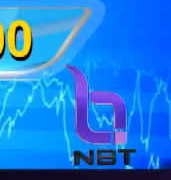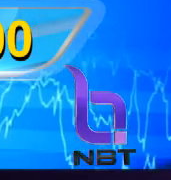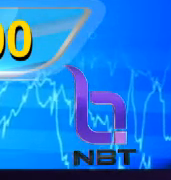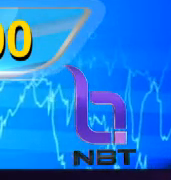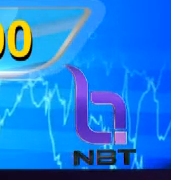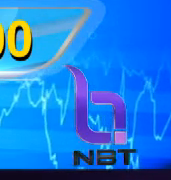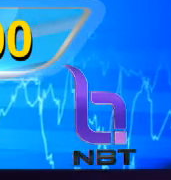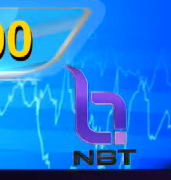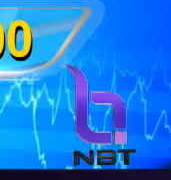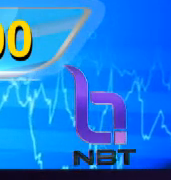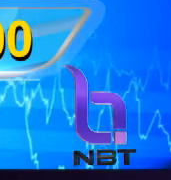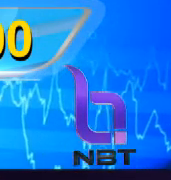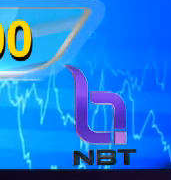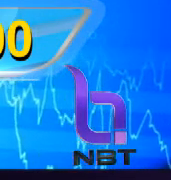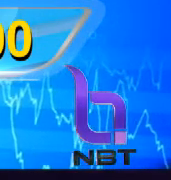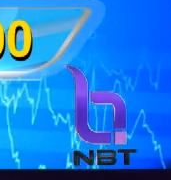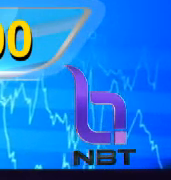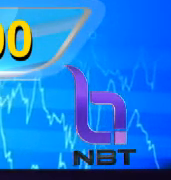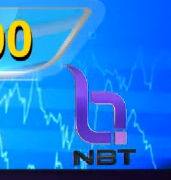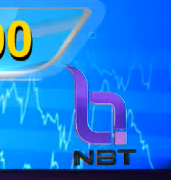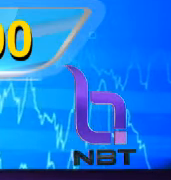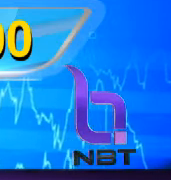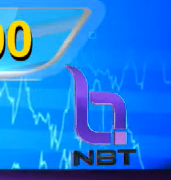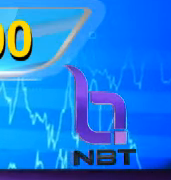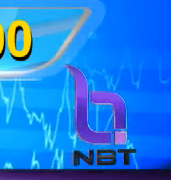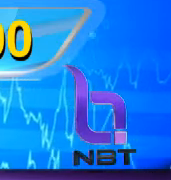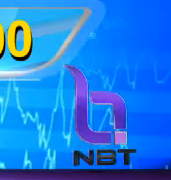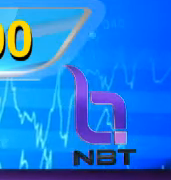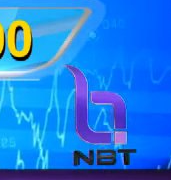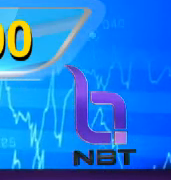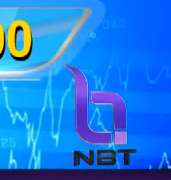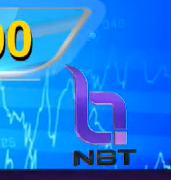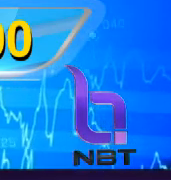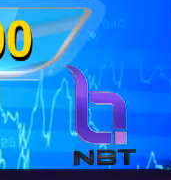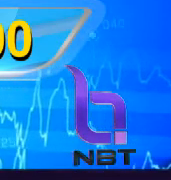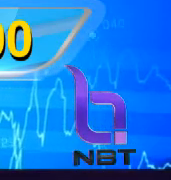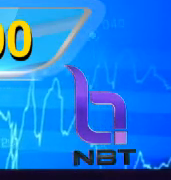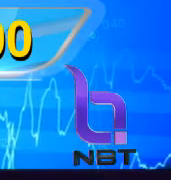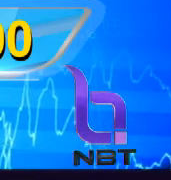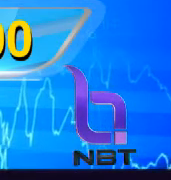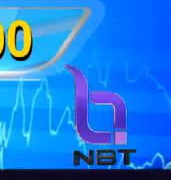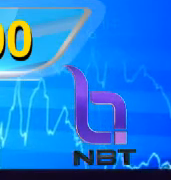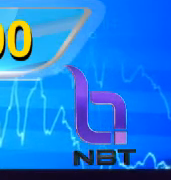ถึงบาทละ 1,050 บาททำให้ราคาทองคำแท่งนะคะร้านทองรับซื้อคืนอยู่ที่บาทละ